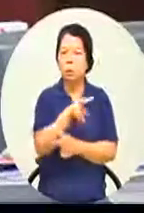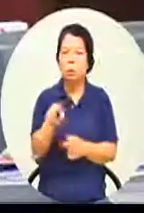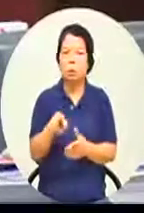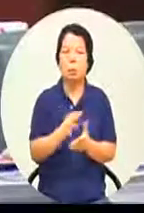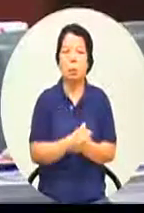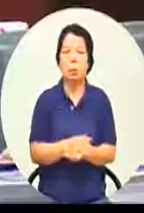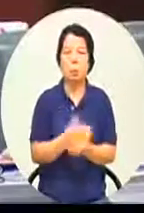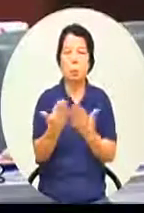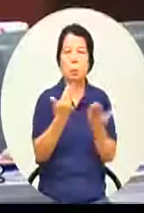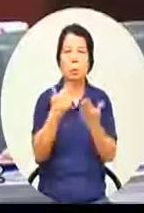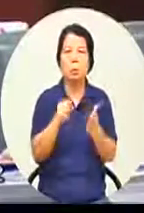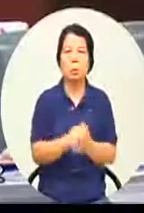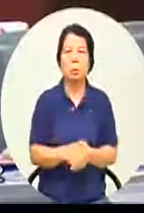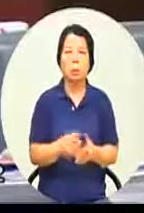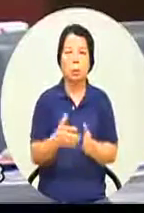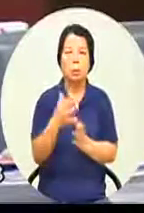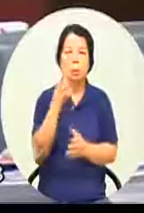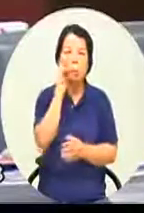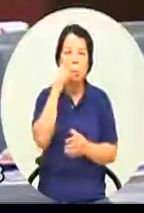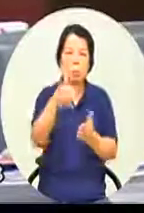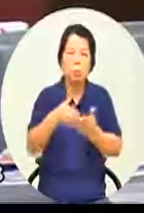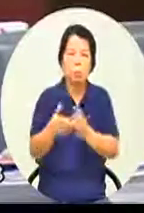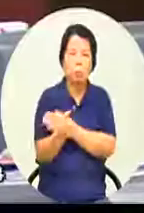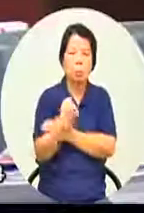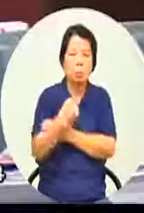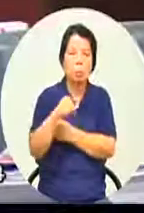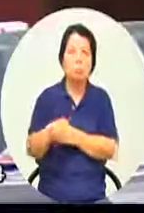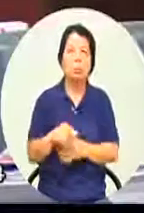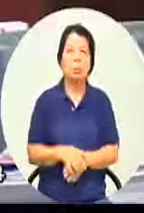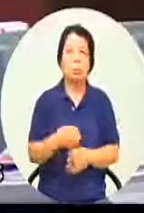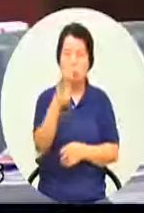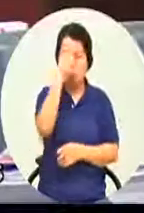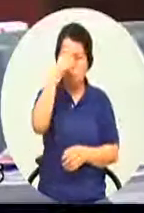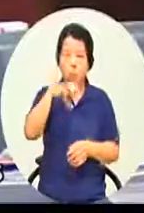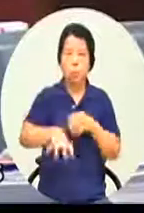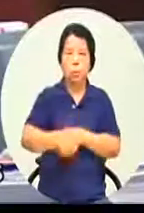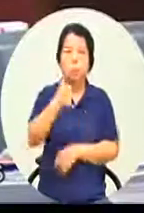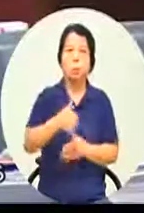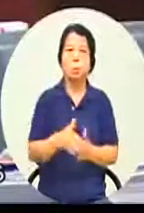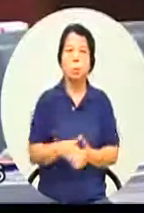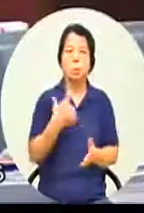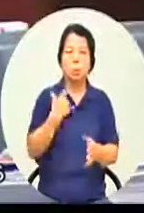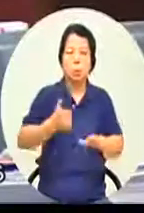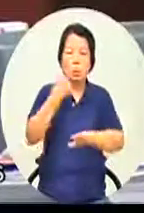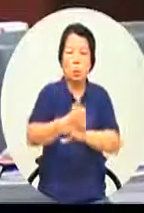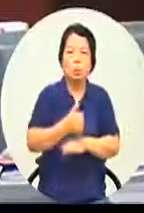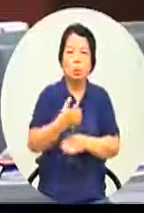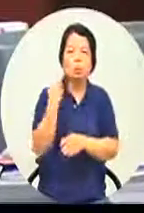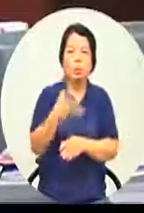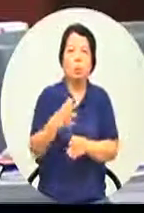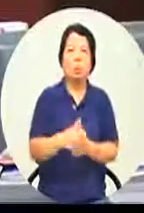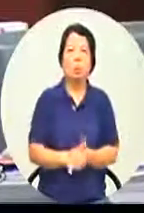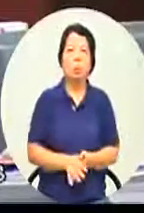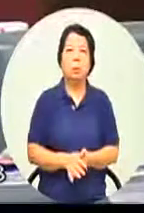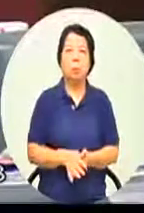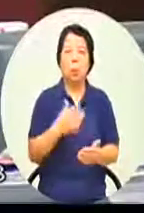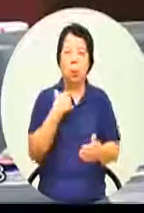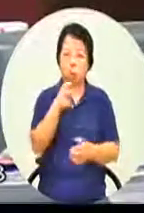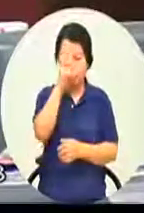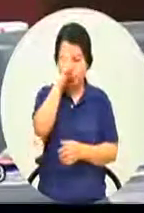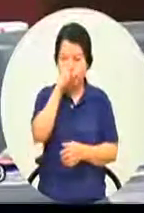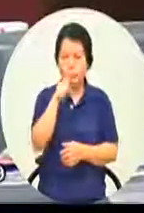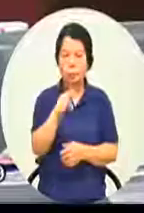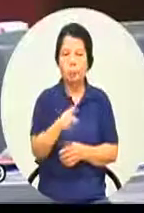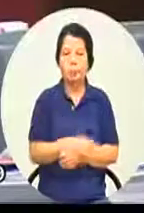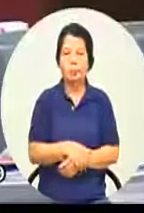们这个区块真的要加把劲。那我想曾局长你是新接任的，我们寄予你很大的一个期待了哈。